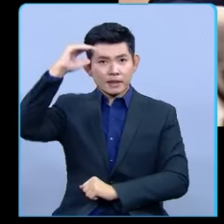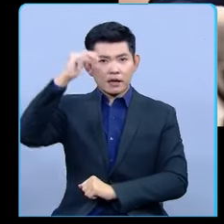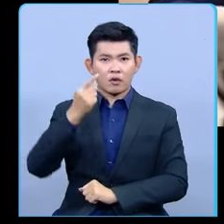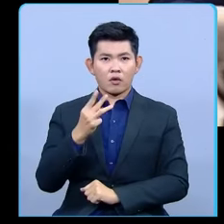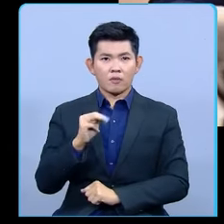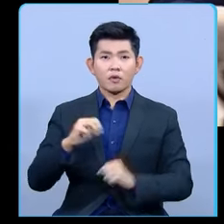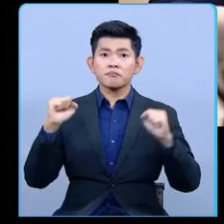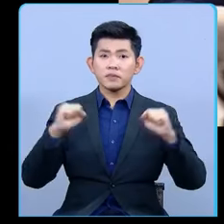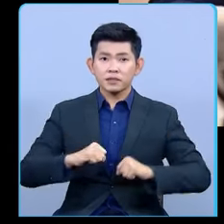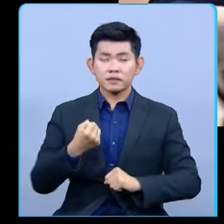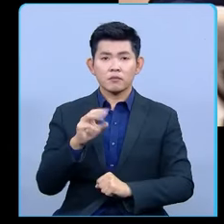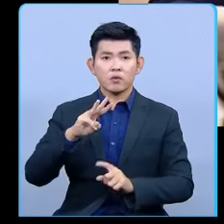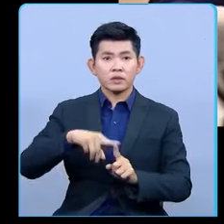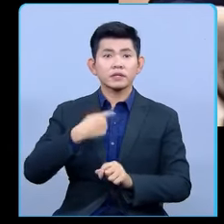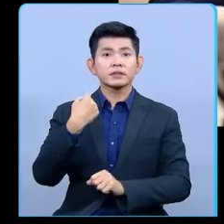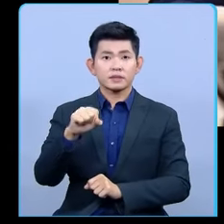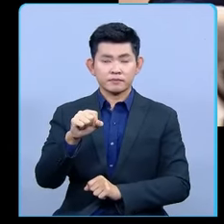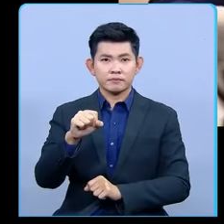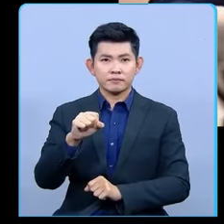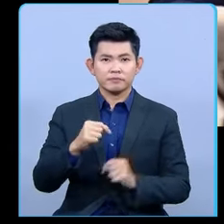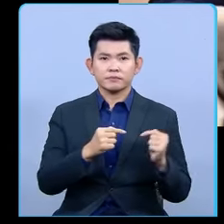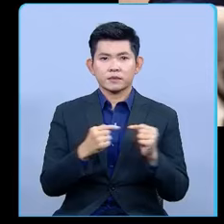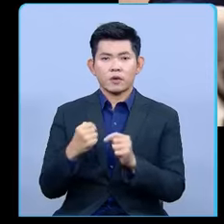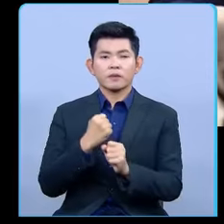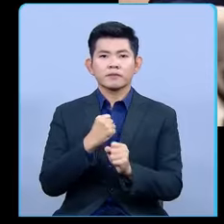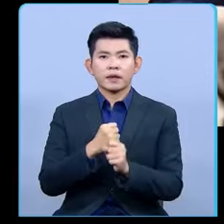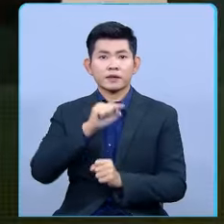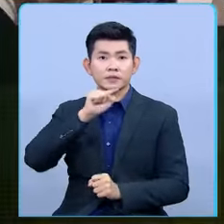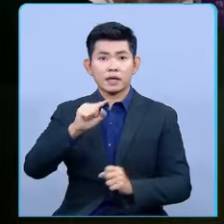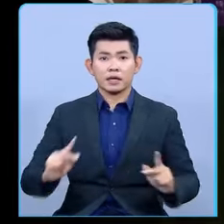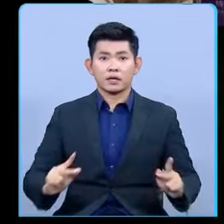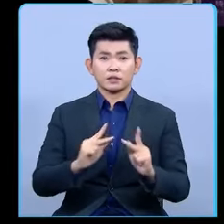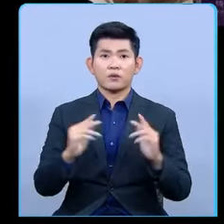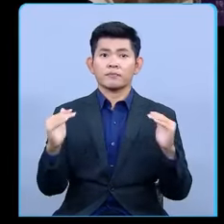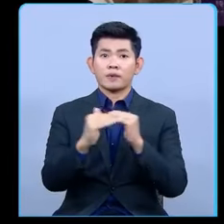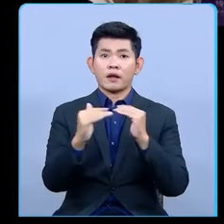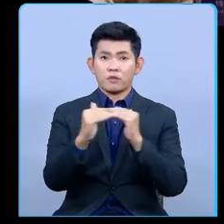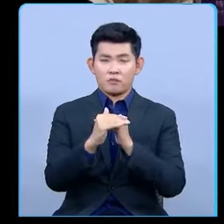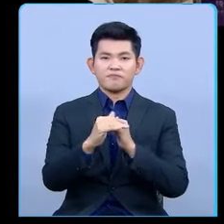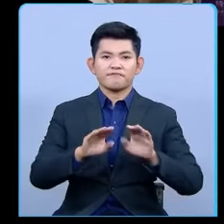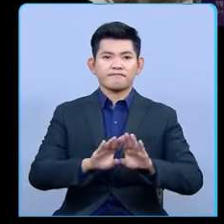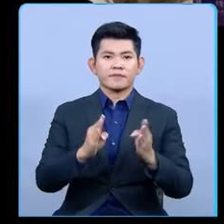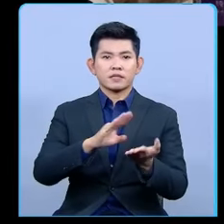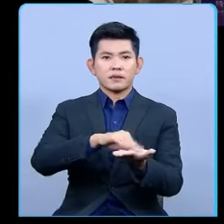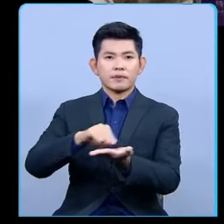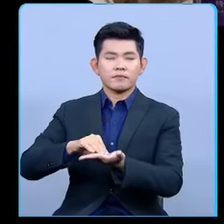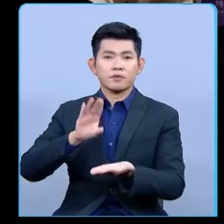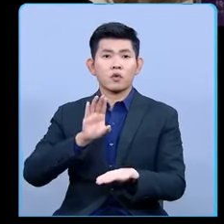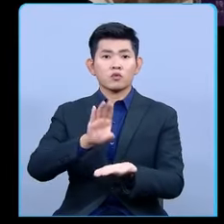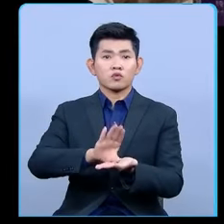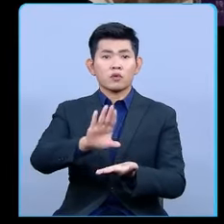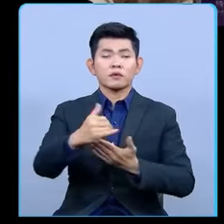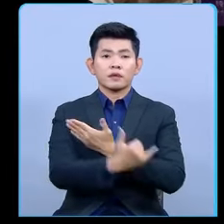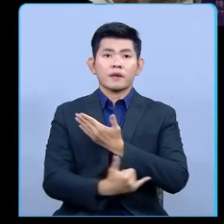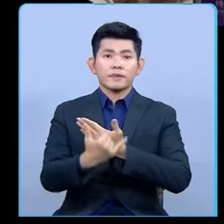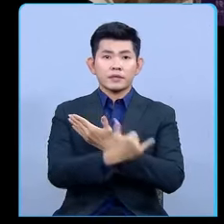มื่อวันที่16ตุลาคมที่ผ่านมาให้เดินหน้าต่อครับสั่งให้กระทรวงคมนาคมเปิดรับฟังความเห็นจากนักลงทุนต่างประเทศใน